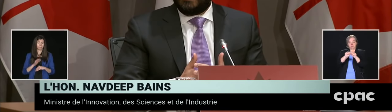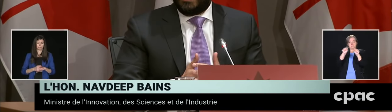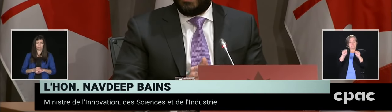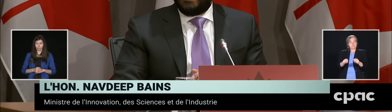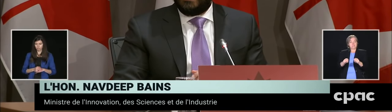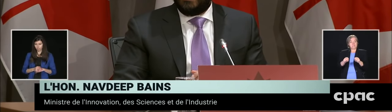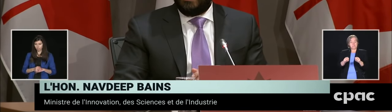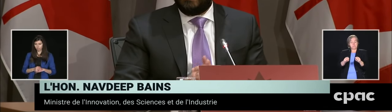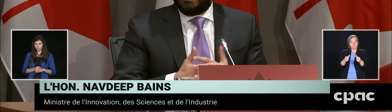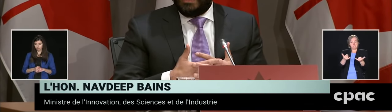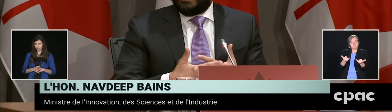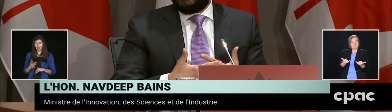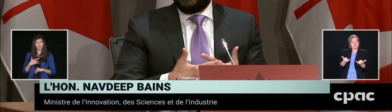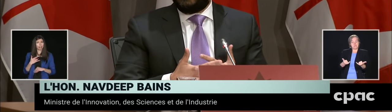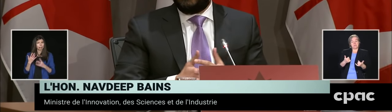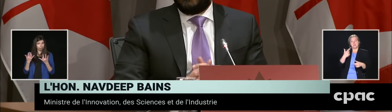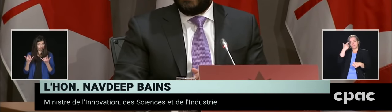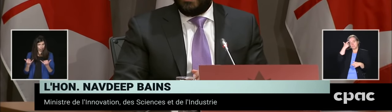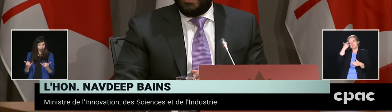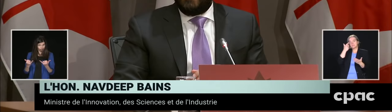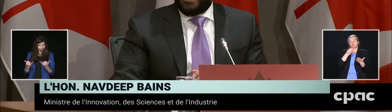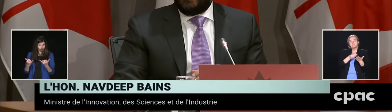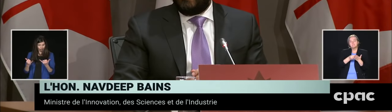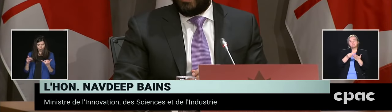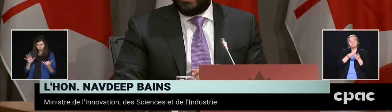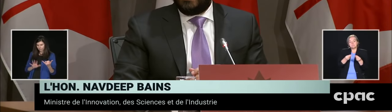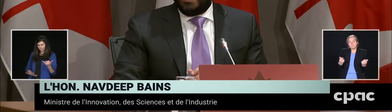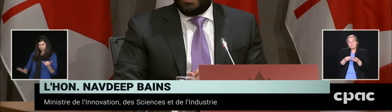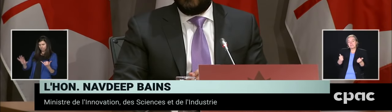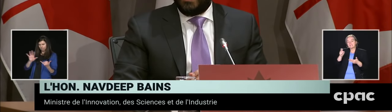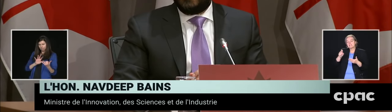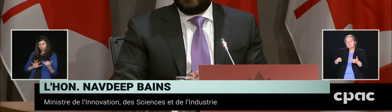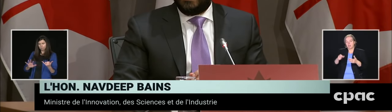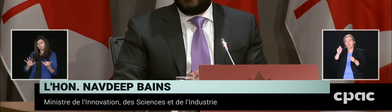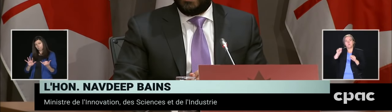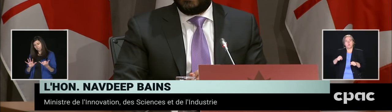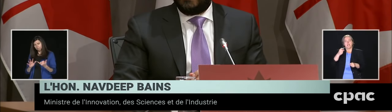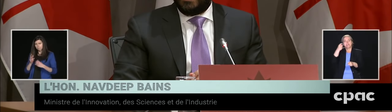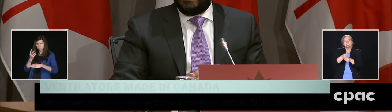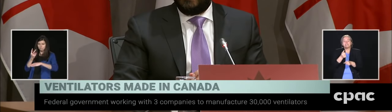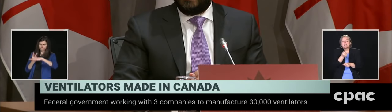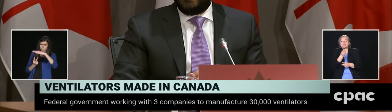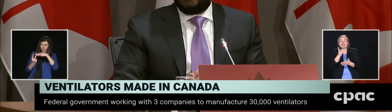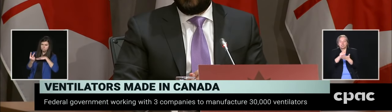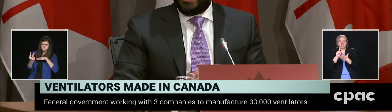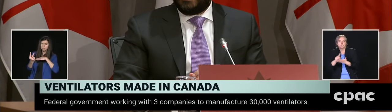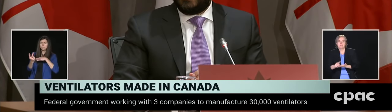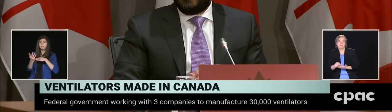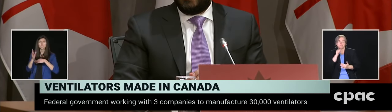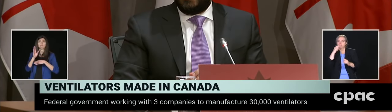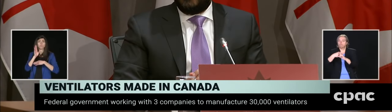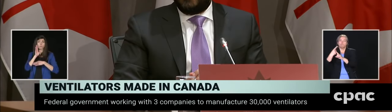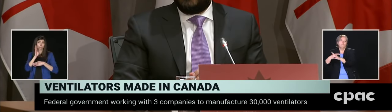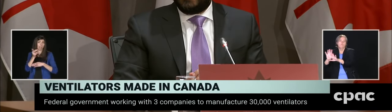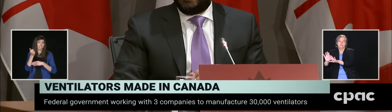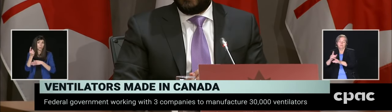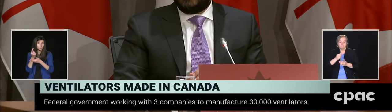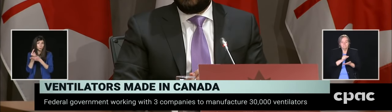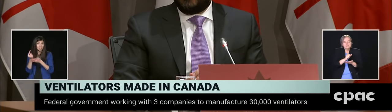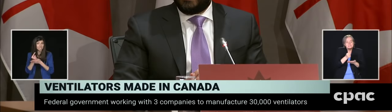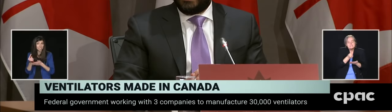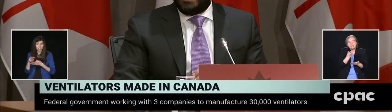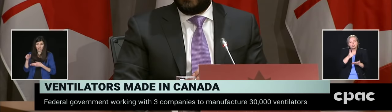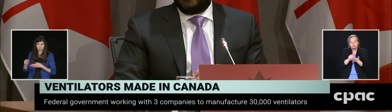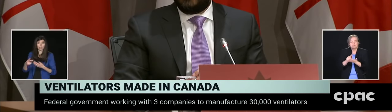l'équipement essentiel dans les semaines. In a matter of weeks, not months, we can see the production of these